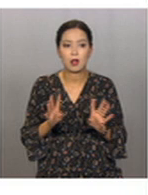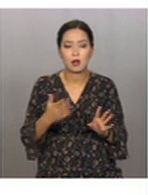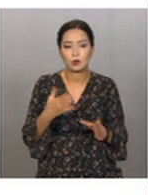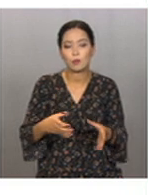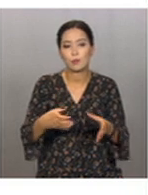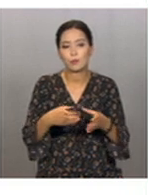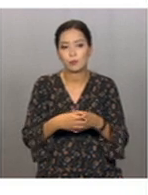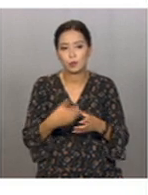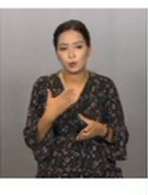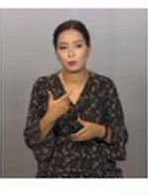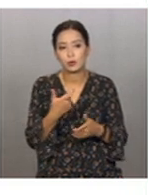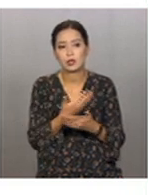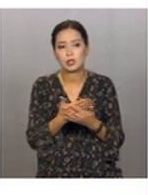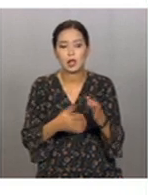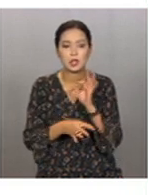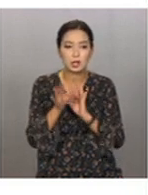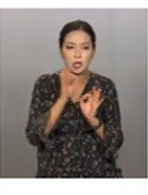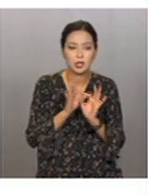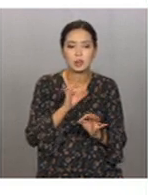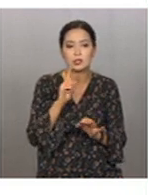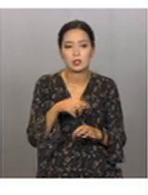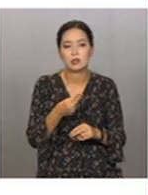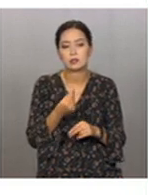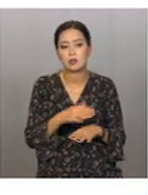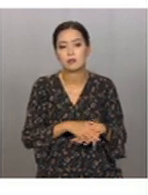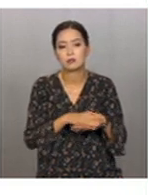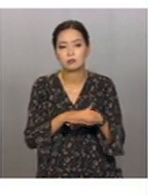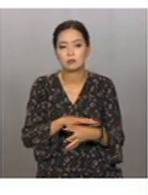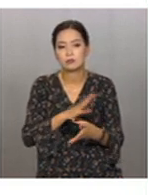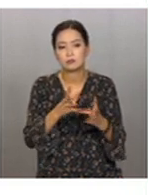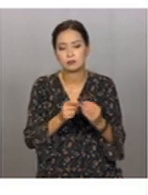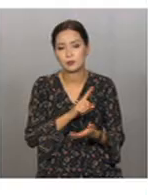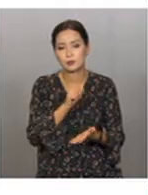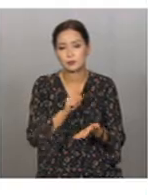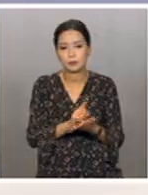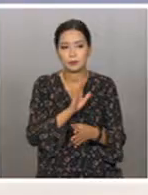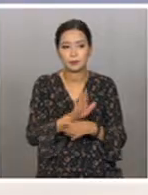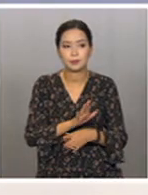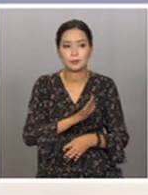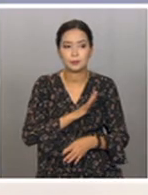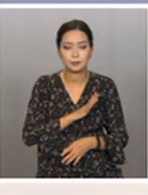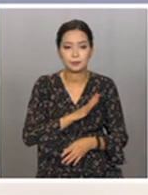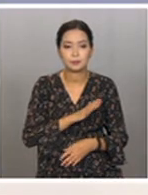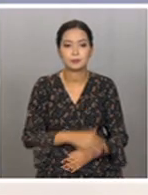бөлімшелерін қару-жарақ, дәрі-дәрмек және де қаржы жеткізумен айналысқан болатын.